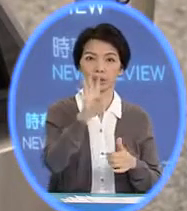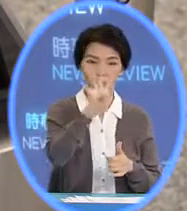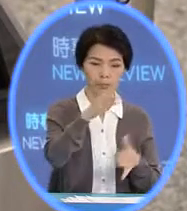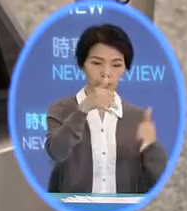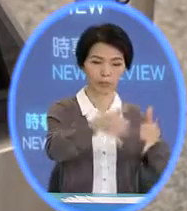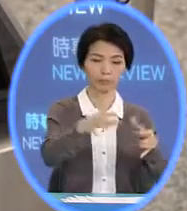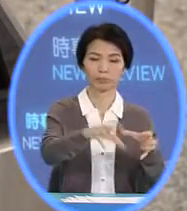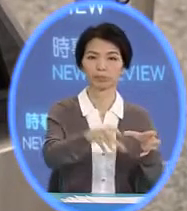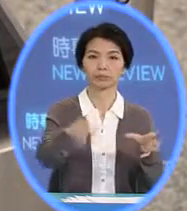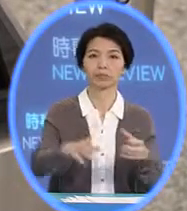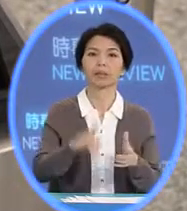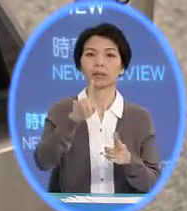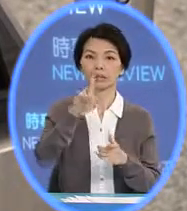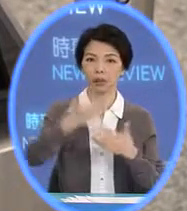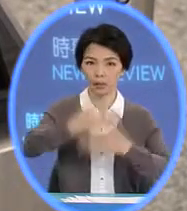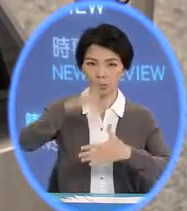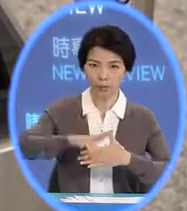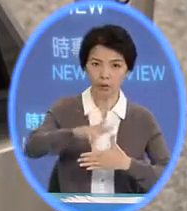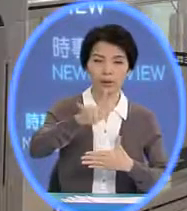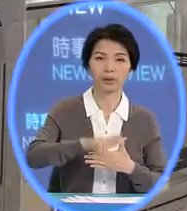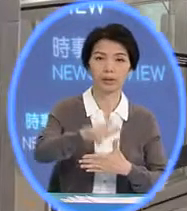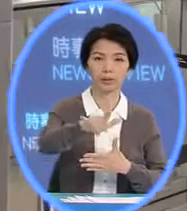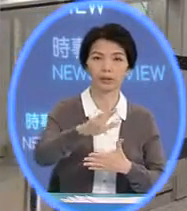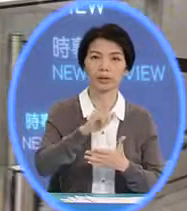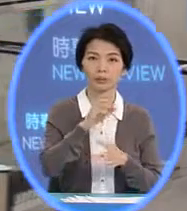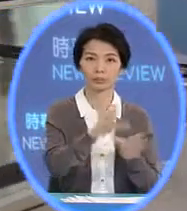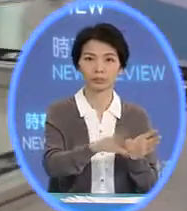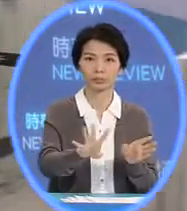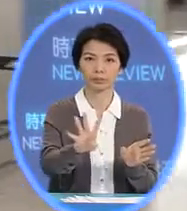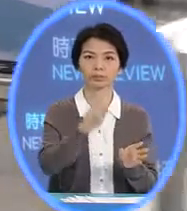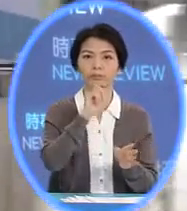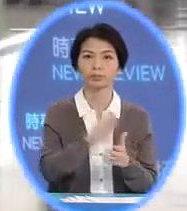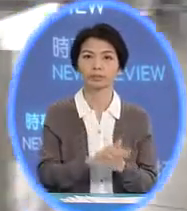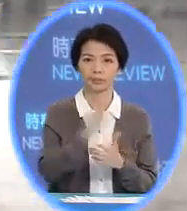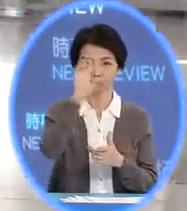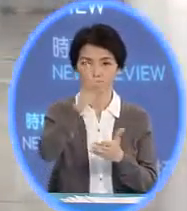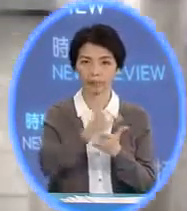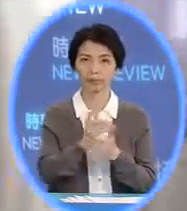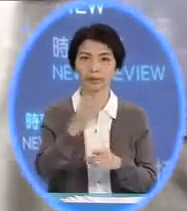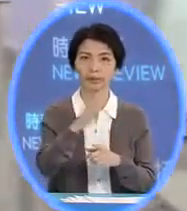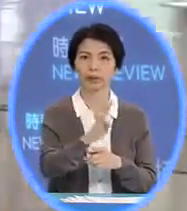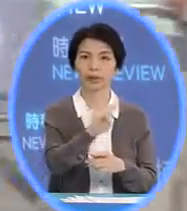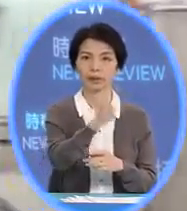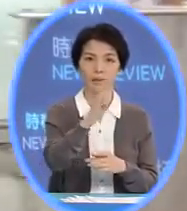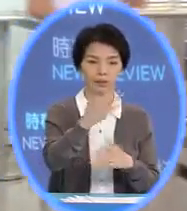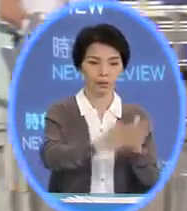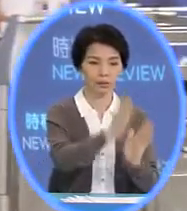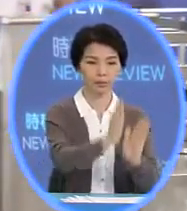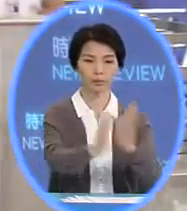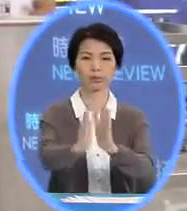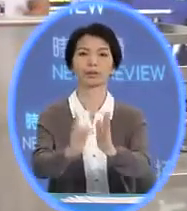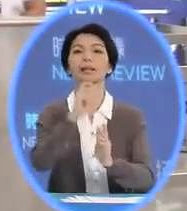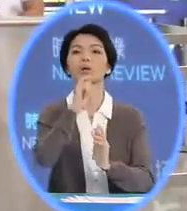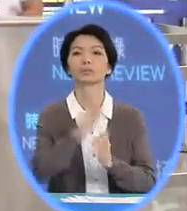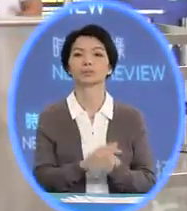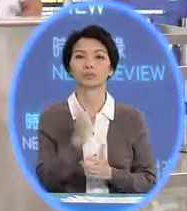部在一號客運大樓南離港大堂，預計明年第一季完成安裝44部。凡是年滿11歲